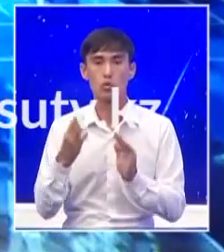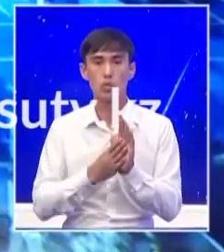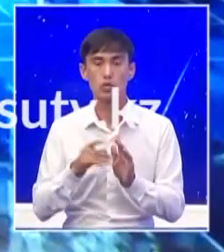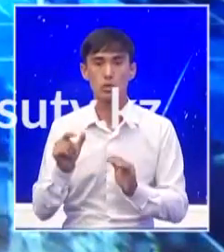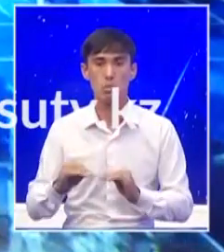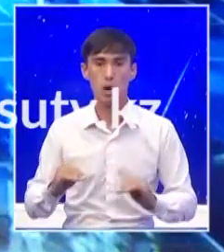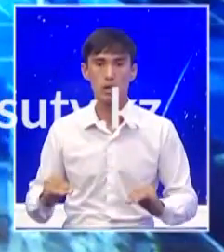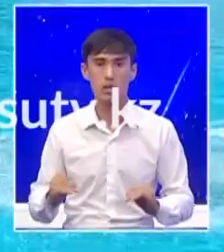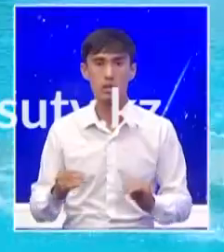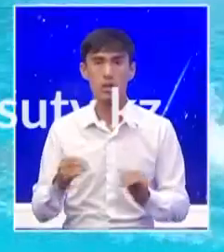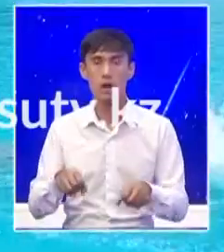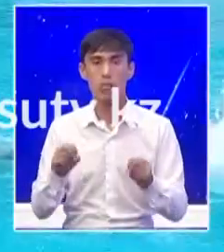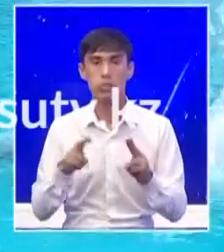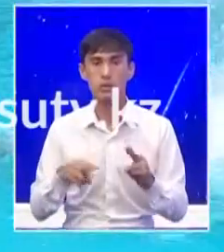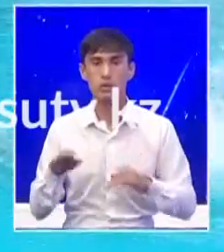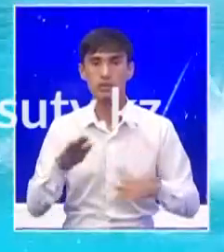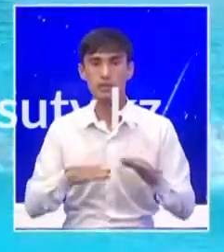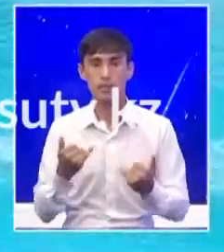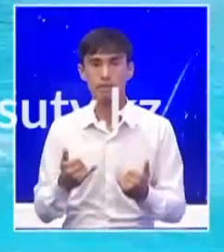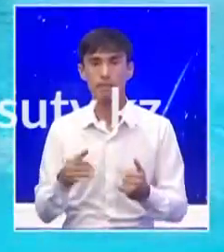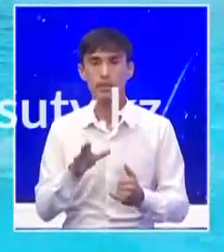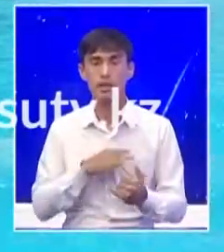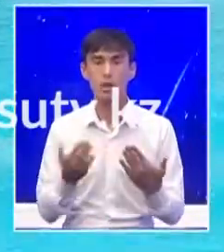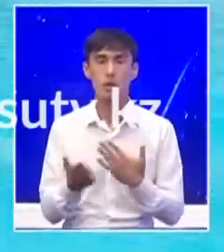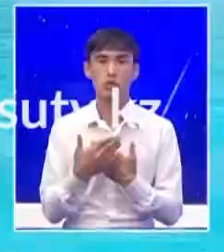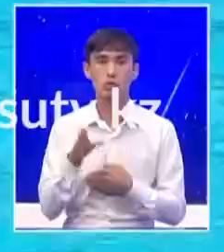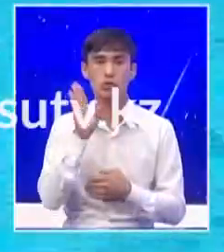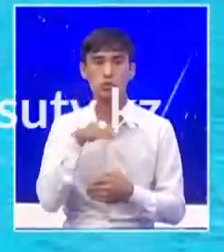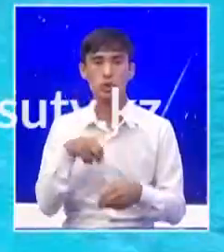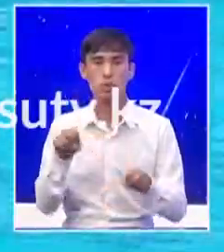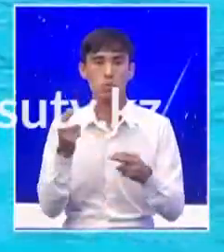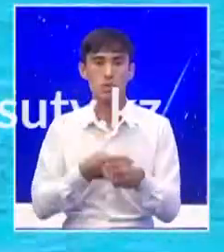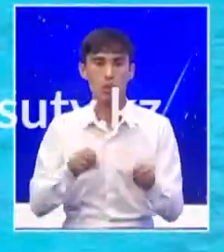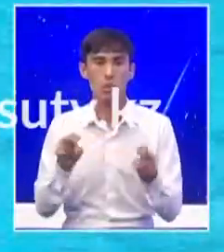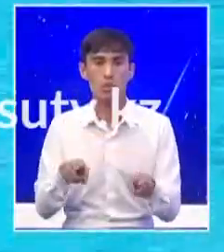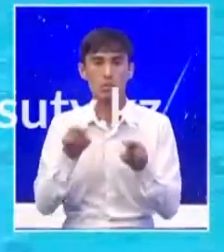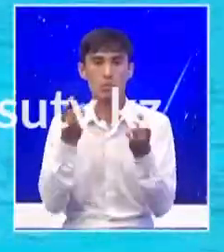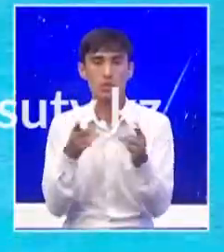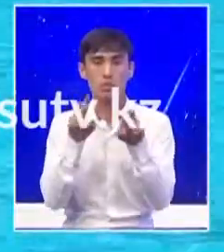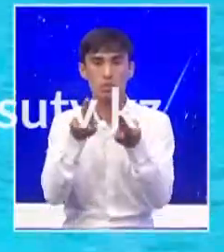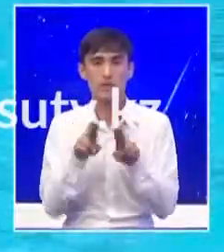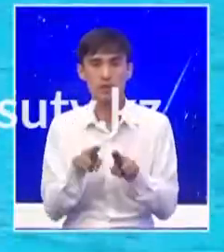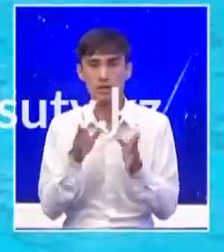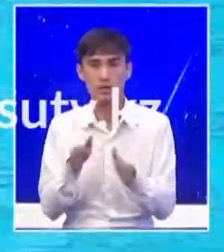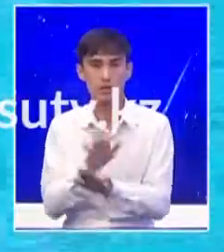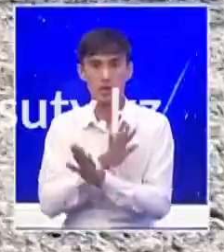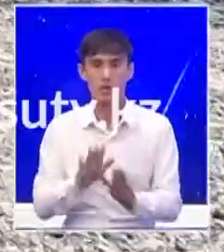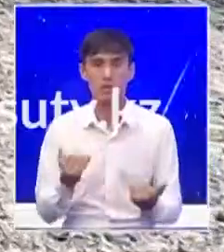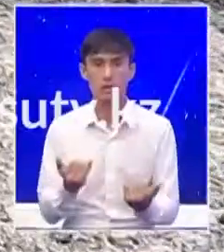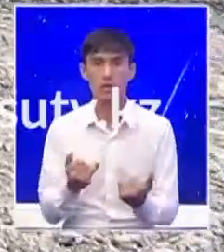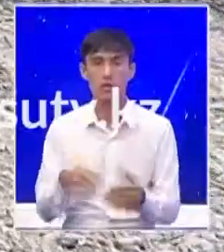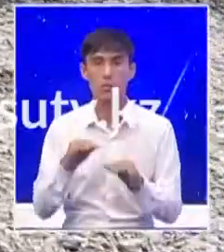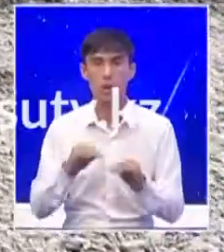дені қауіпті жағада шомылғандар. Сондай-ақ демалушылар судаға қауіпсіздікті қарапайым ережелерді сақтай бермейді. Әсіресе